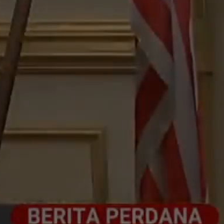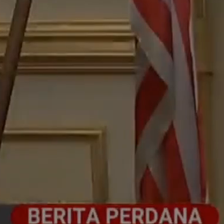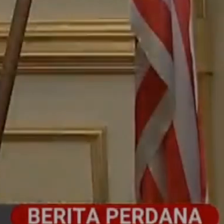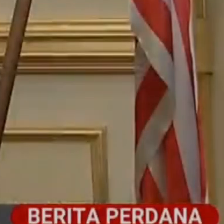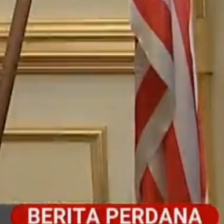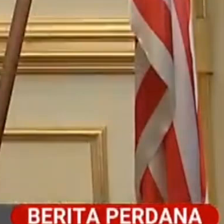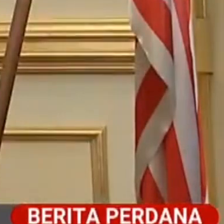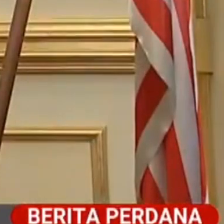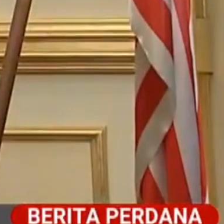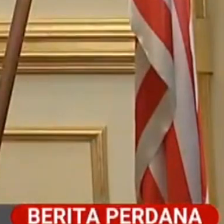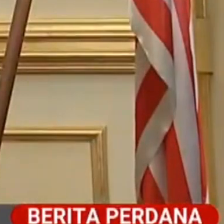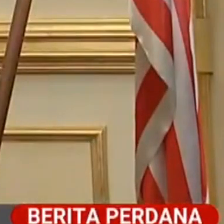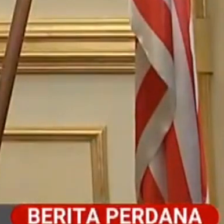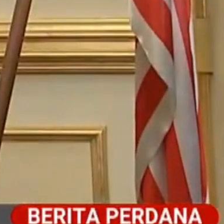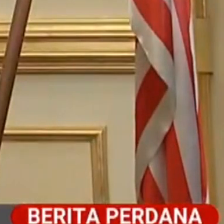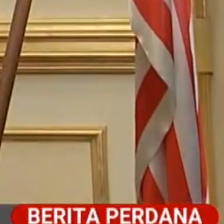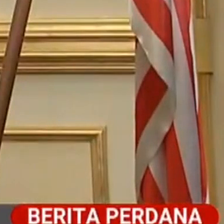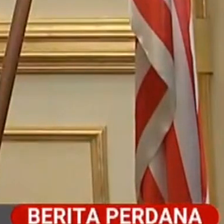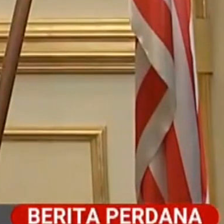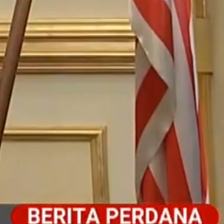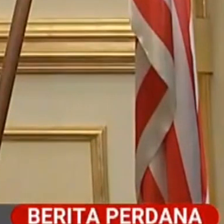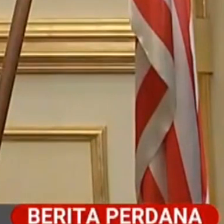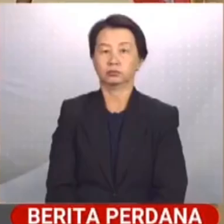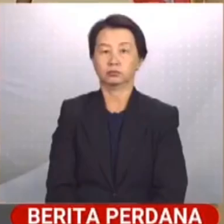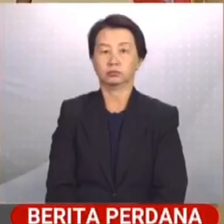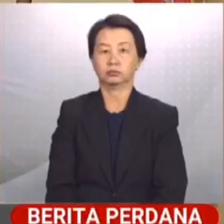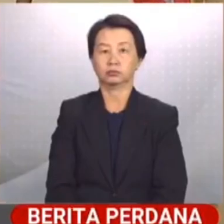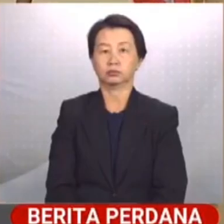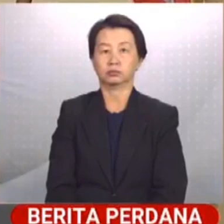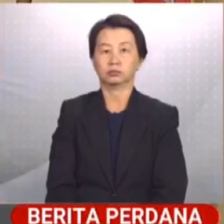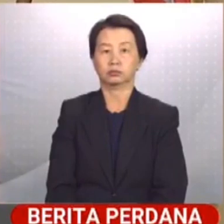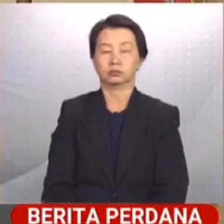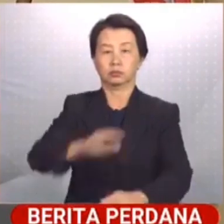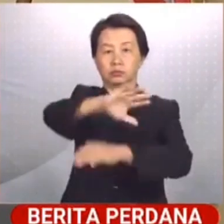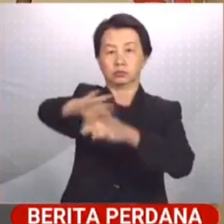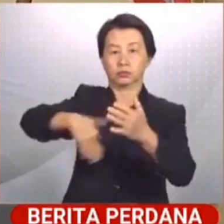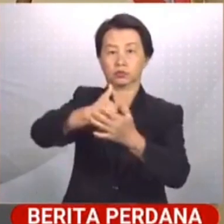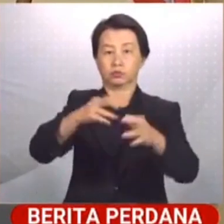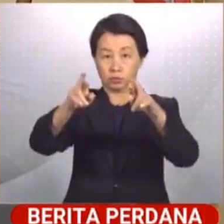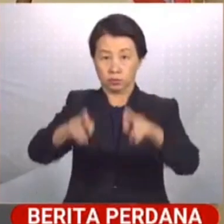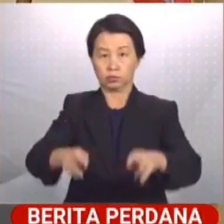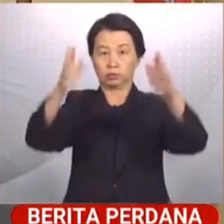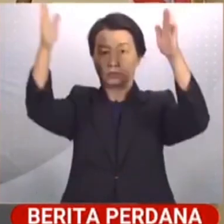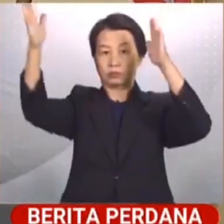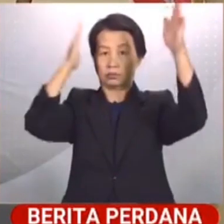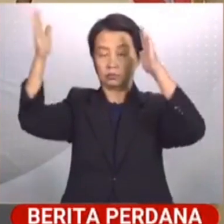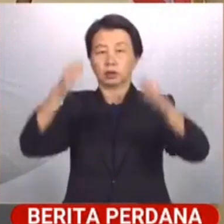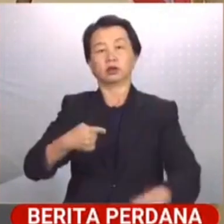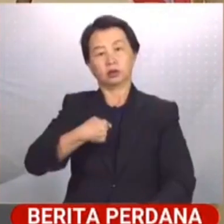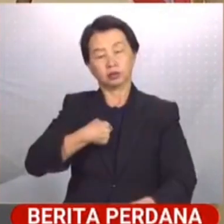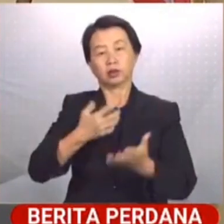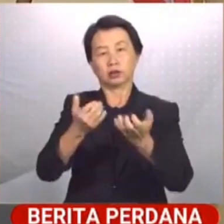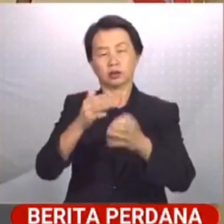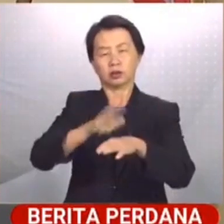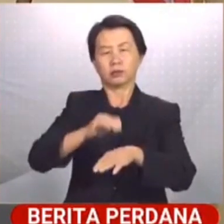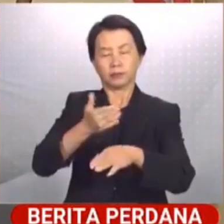Halo assalamualaikum warahmatullahi wabarakatuh kepada seluruh rakyat Malaysia Saya ingin